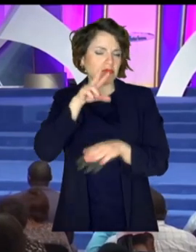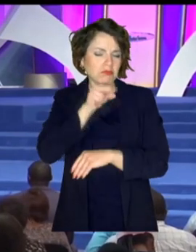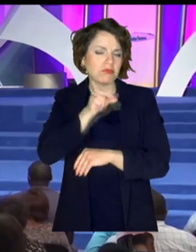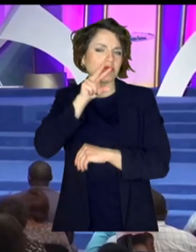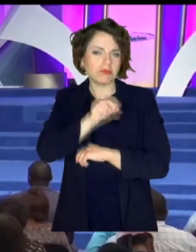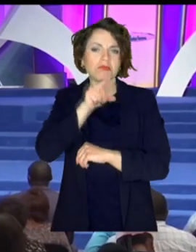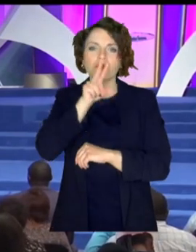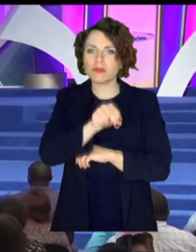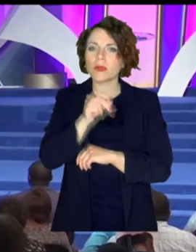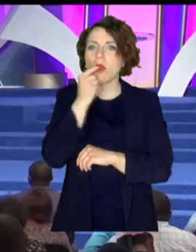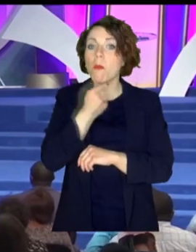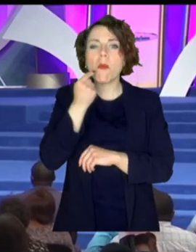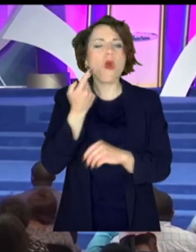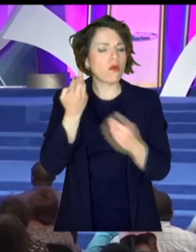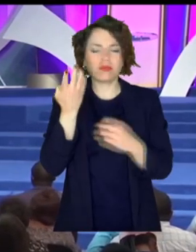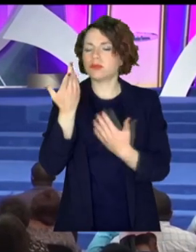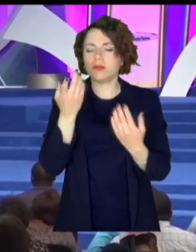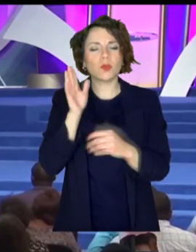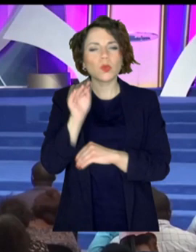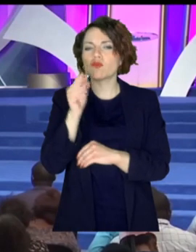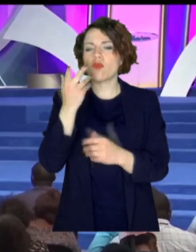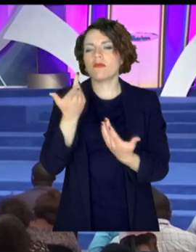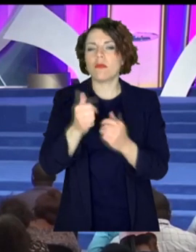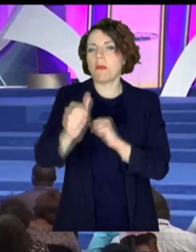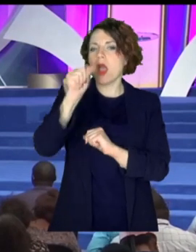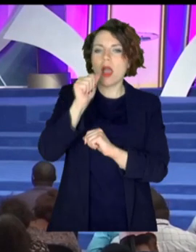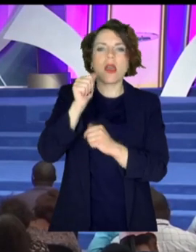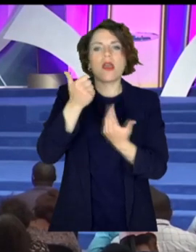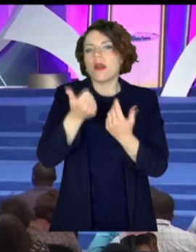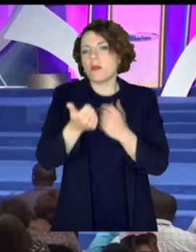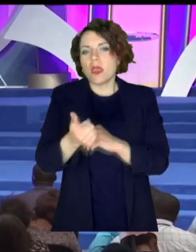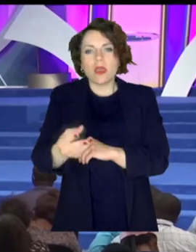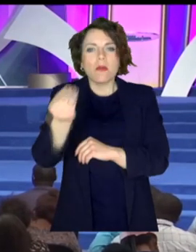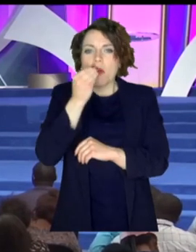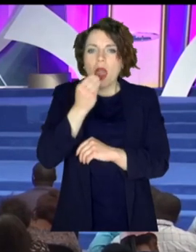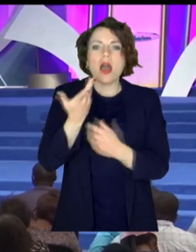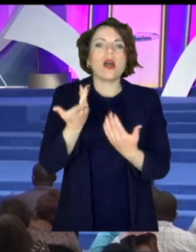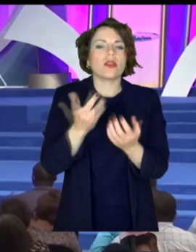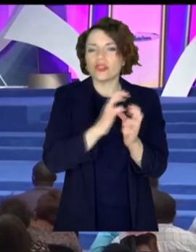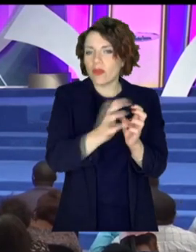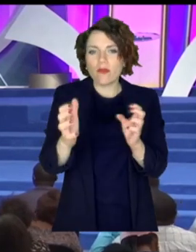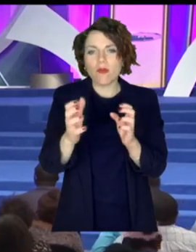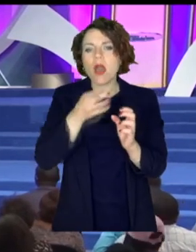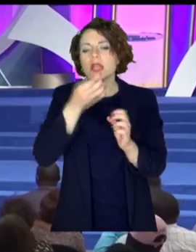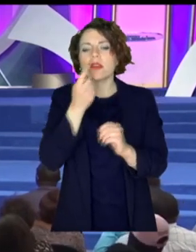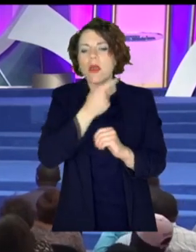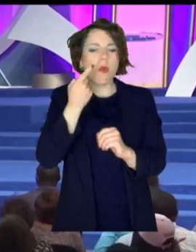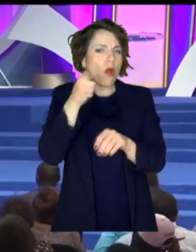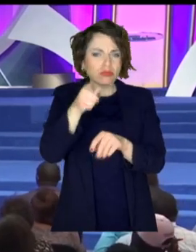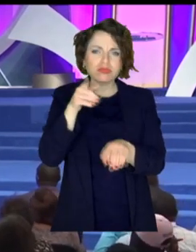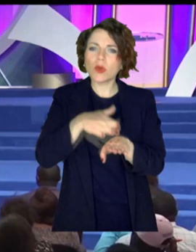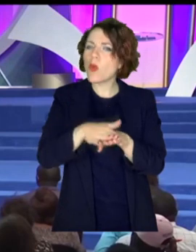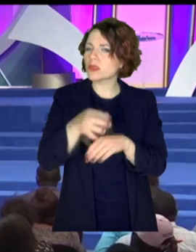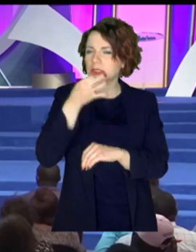che hai funziona ogni giorno. Mangi, bevi, continuamente. La tua bocca è in continua attività, è in continua